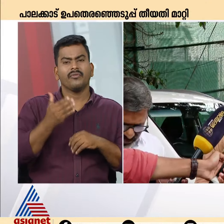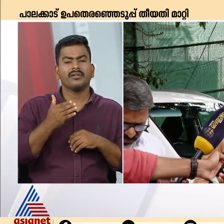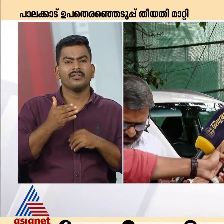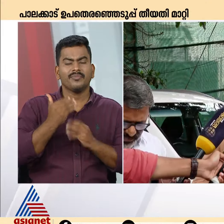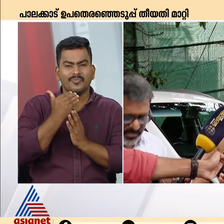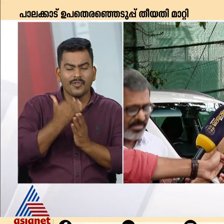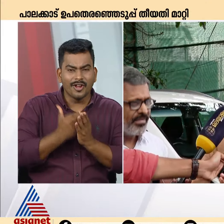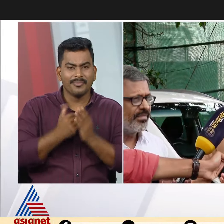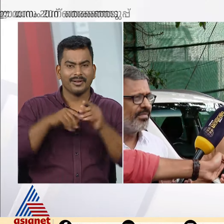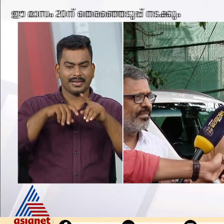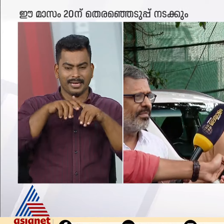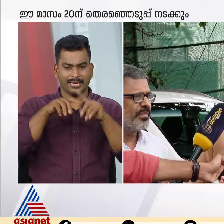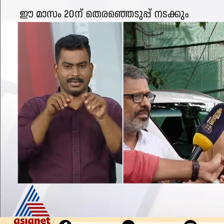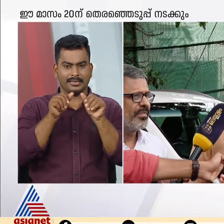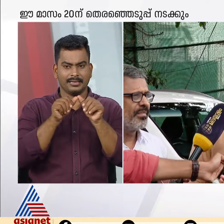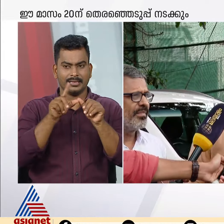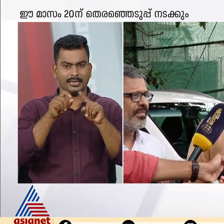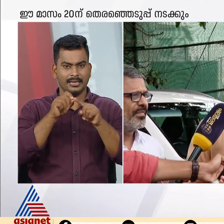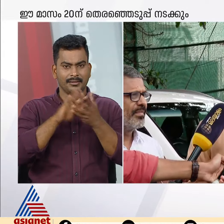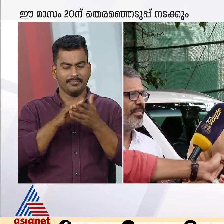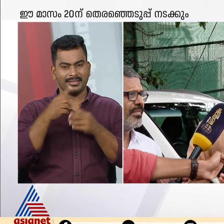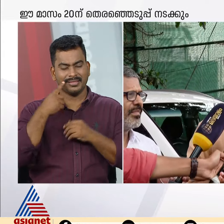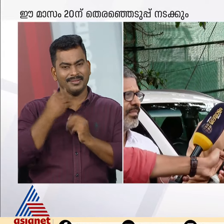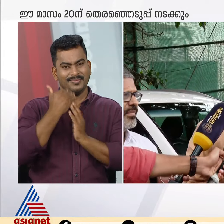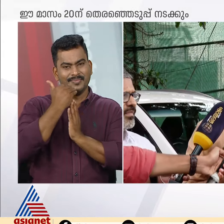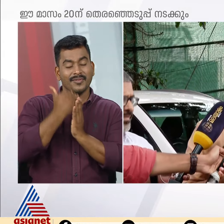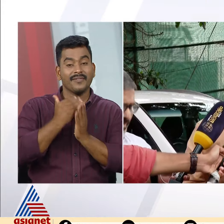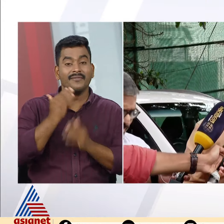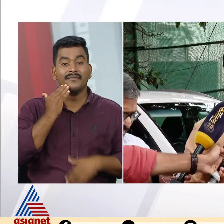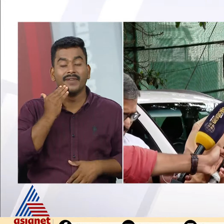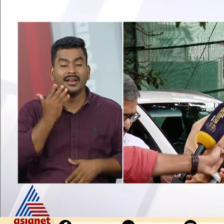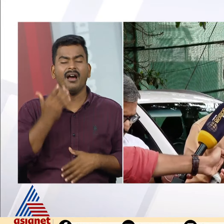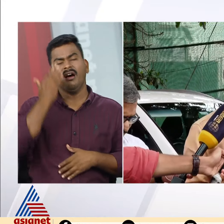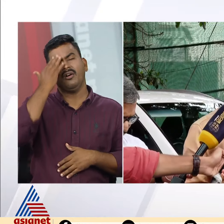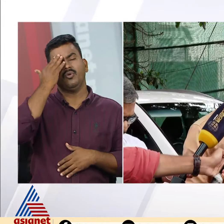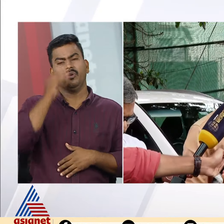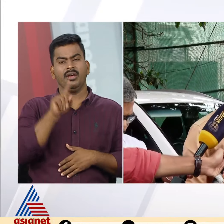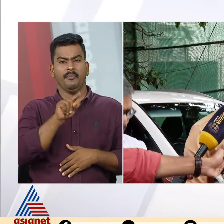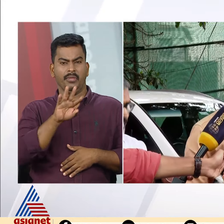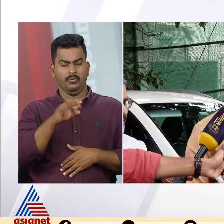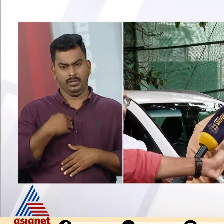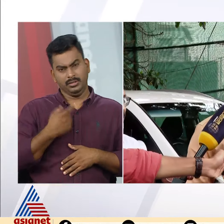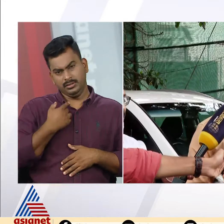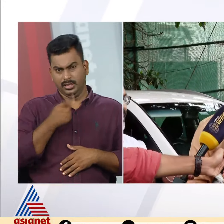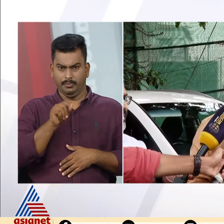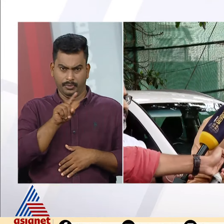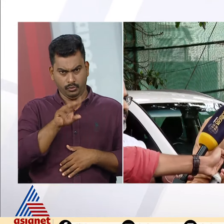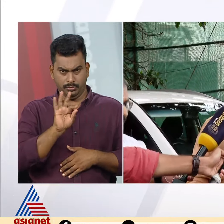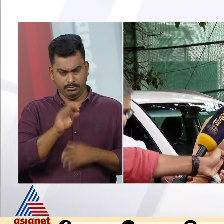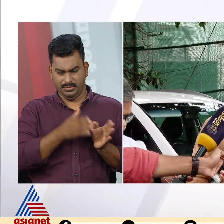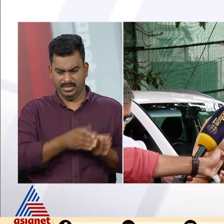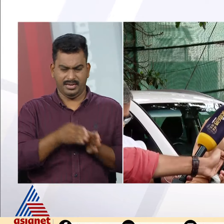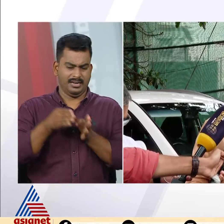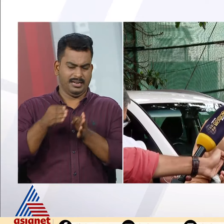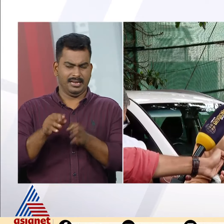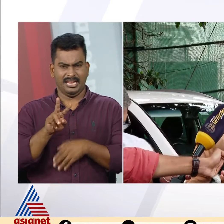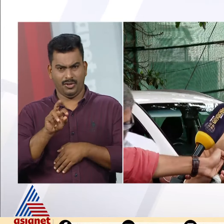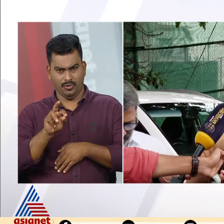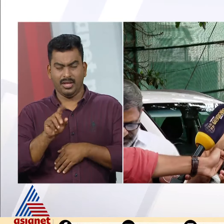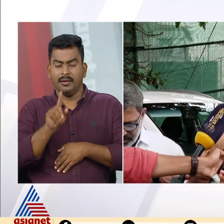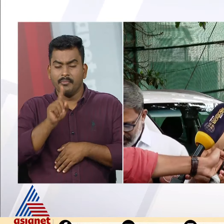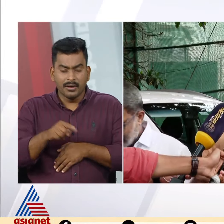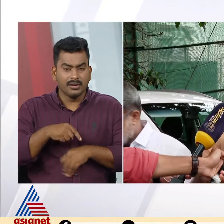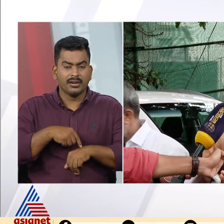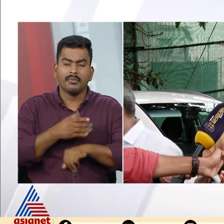കാര്യമാണ്. നേരത്തെ ഇത് അറിയുന്നത് കൊണ്ടാണ് ഈ തീരുമാനം വന്നപ്പോൾ തന്നെ ഡേറ്റ് മാറ്റണമെന്ന് ഞങ്ങളെല്ലാവരും ആവശ്യപ്പെട്ടത്. പക്ഷേ അതിൽ